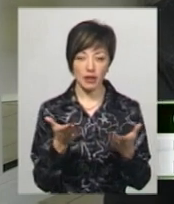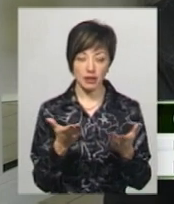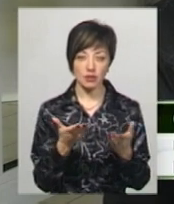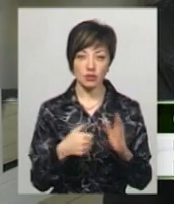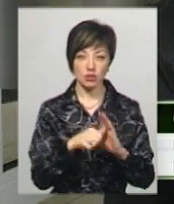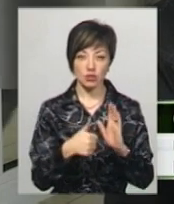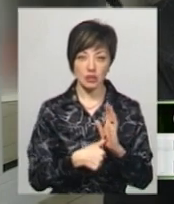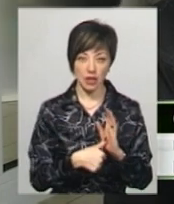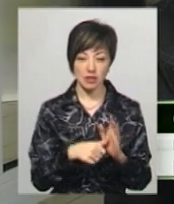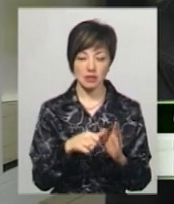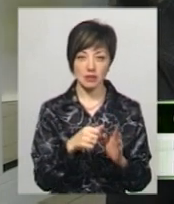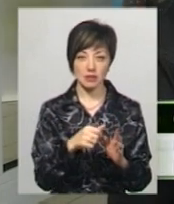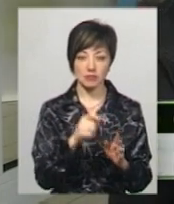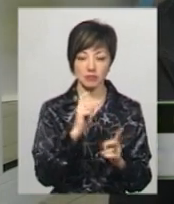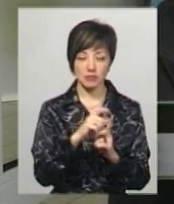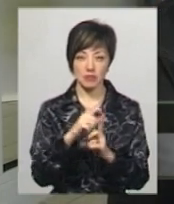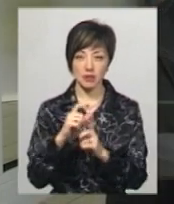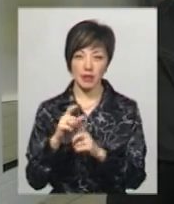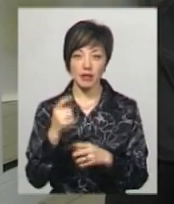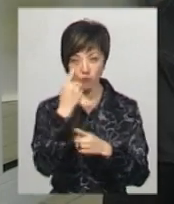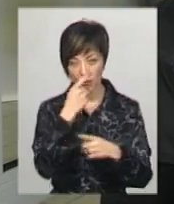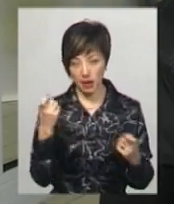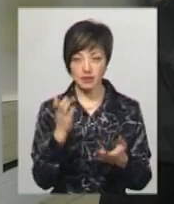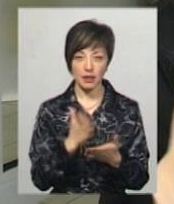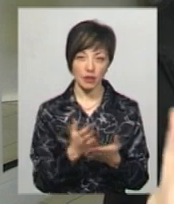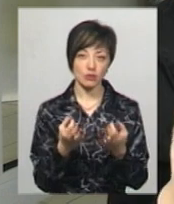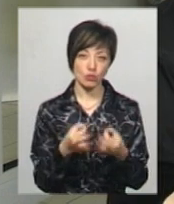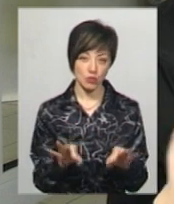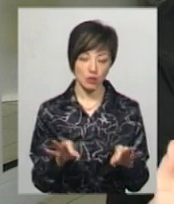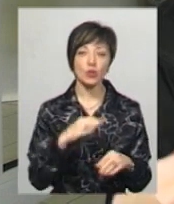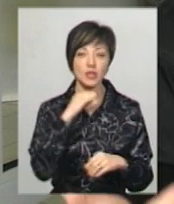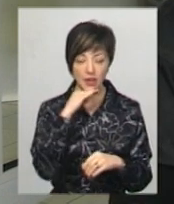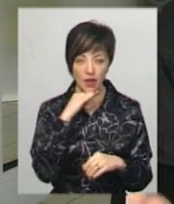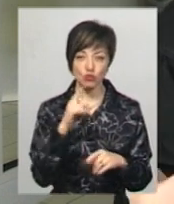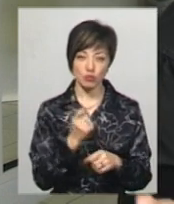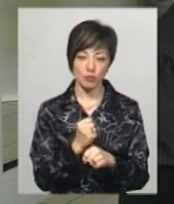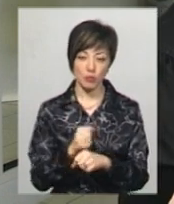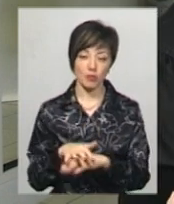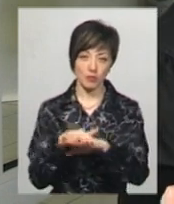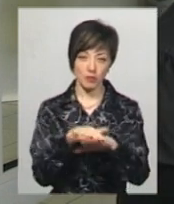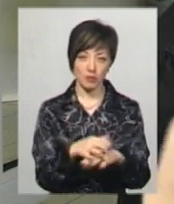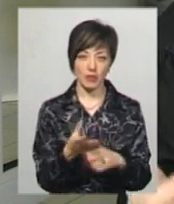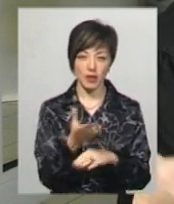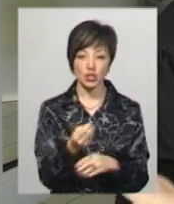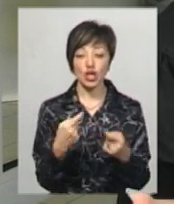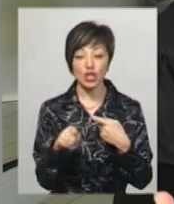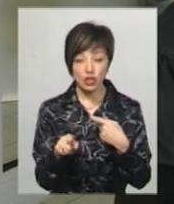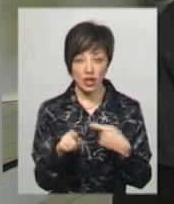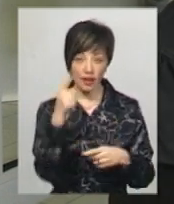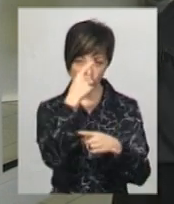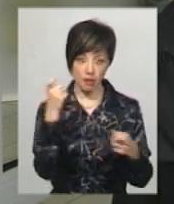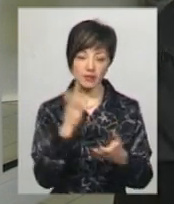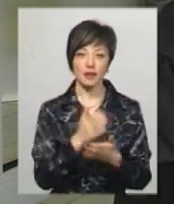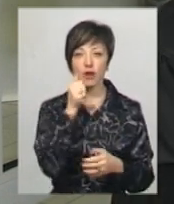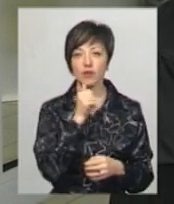складається з 16 цифр. Це та інформація, яка є достатньою для того, щоб здійснити будь-який платіж. Вся інша інформація,